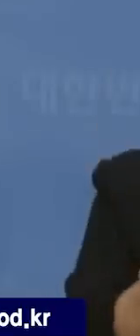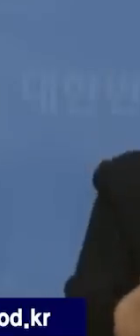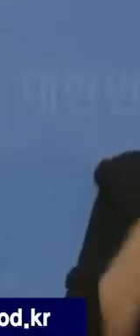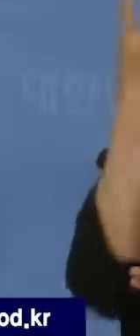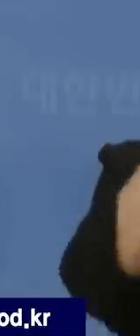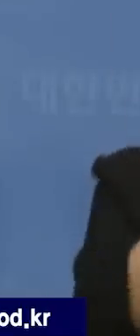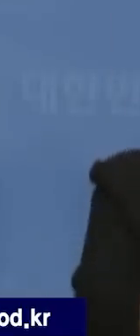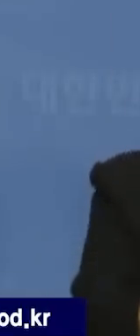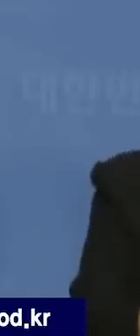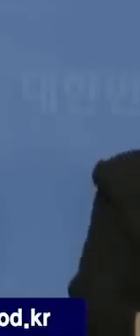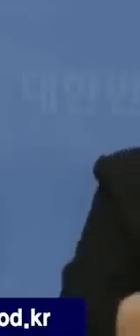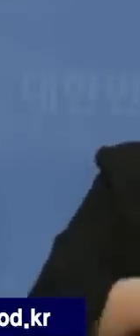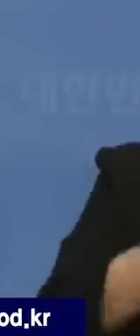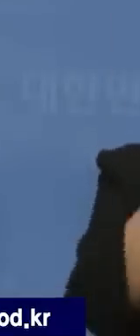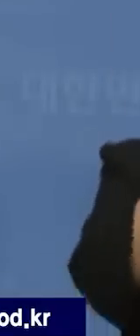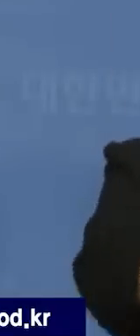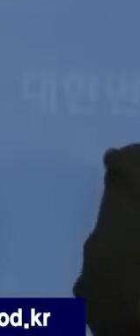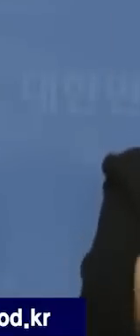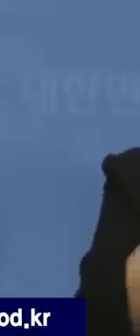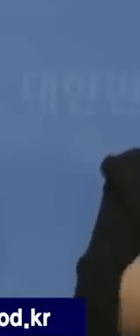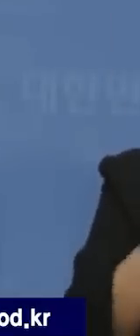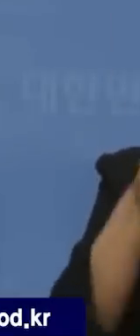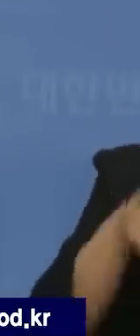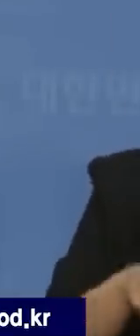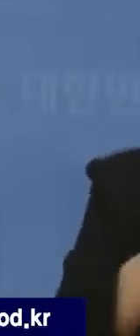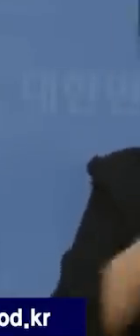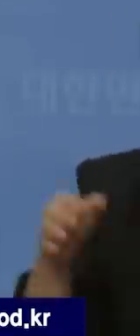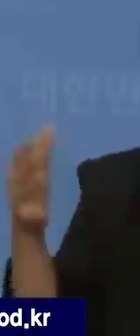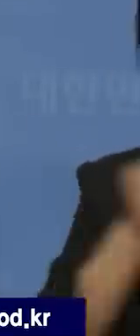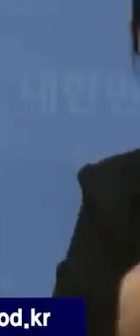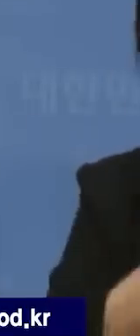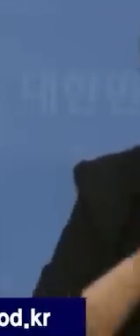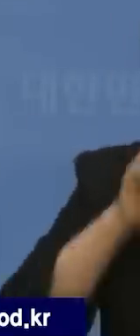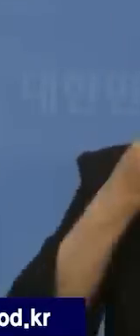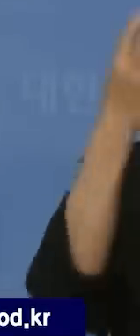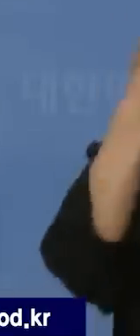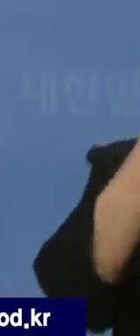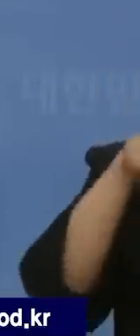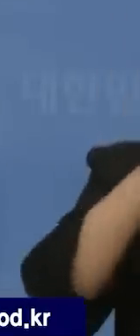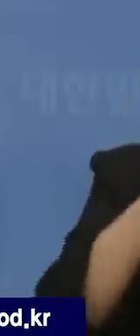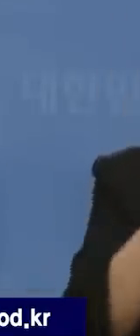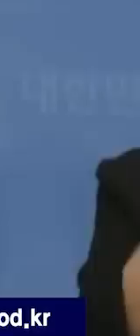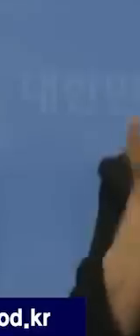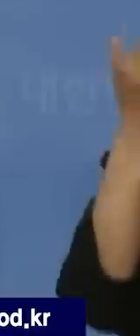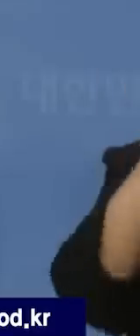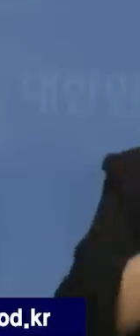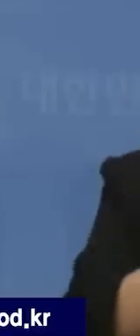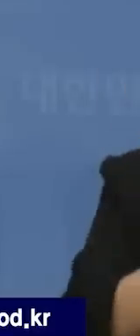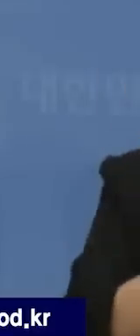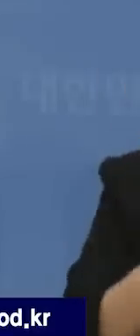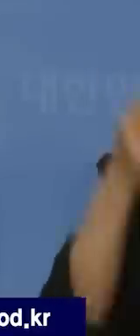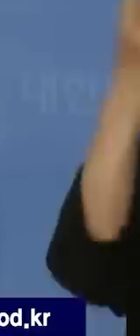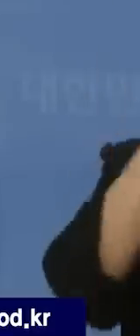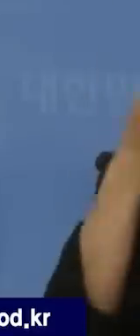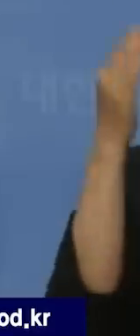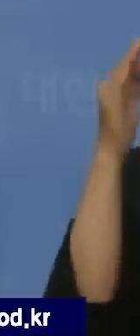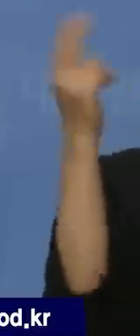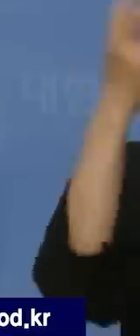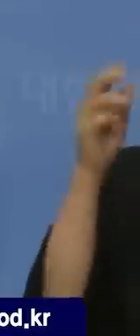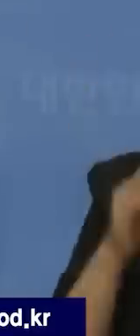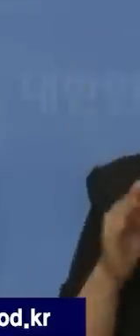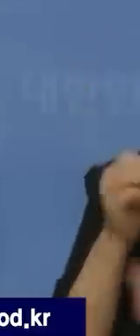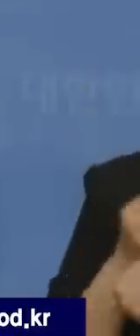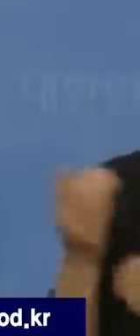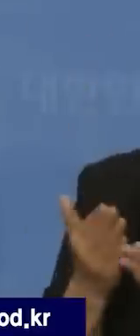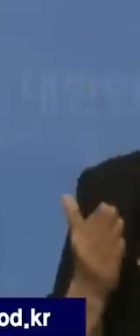헌법기관으로서 독립성과 중립성을 바탕으로 국정을 감시해야 할 감사원이 그야말로